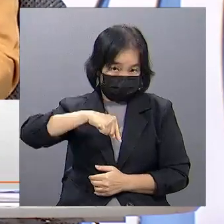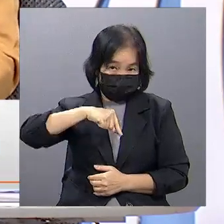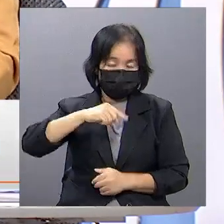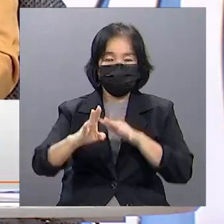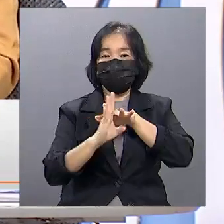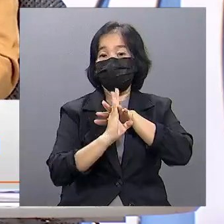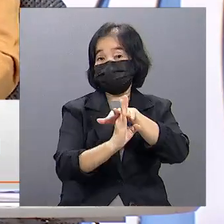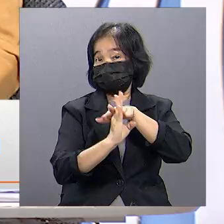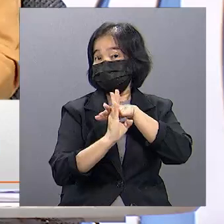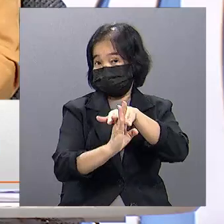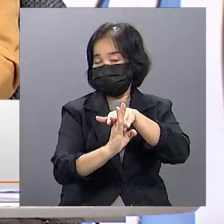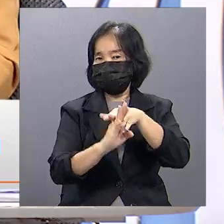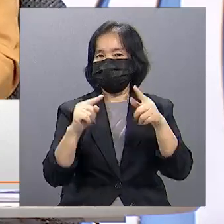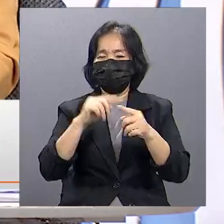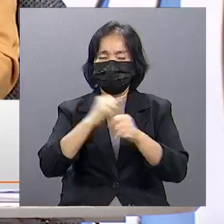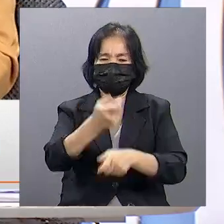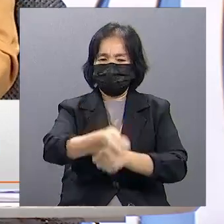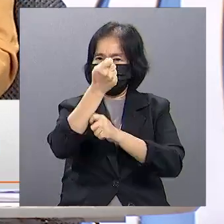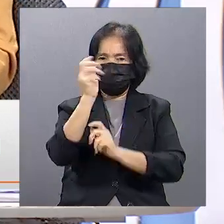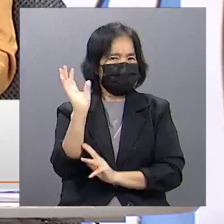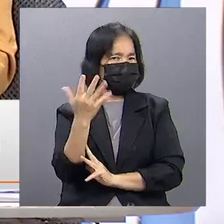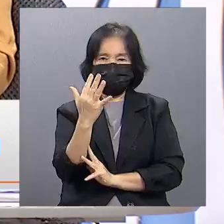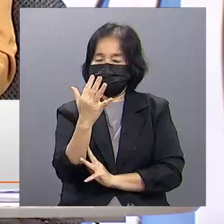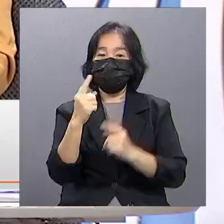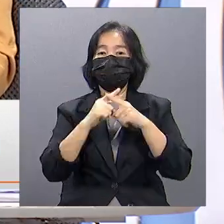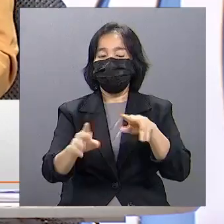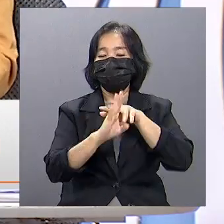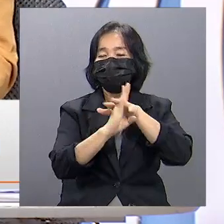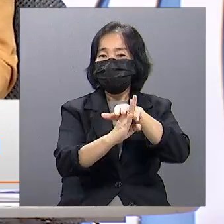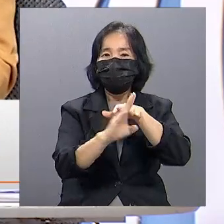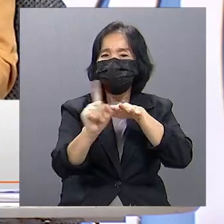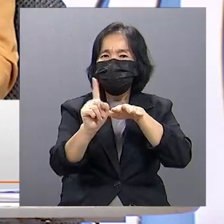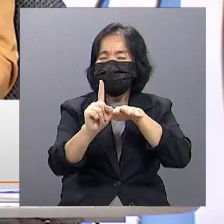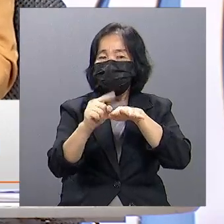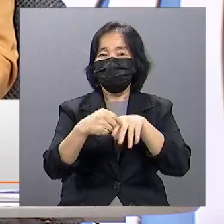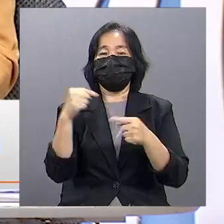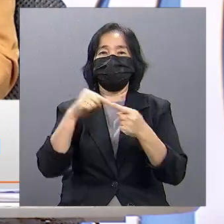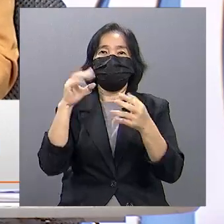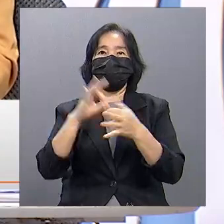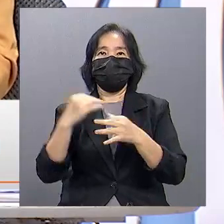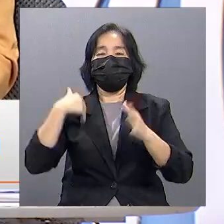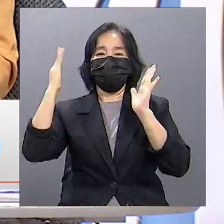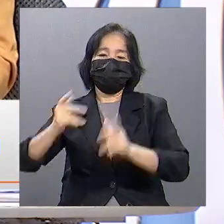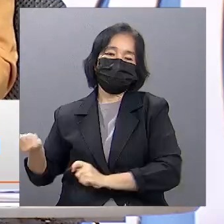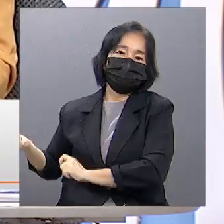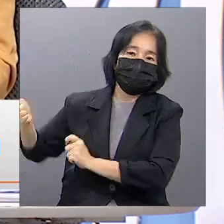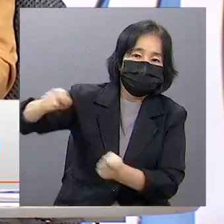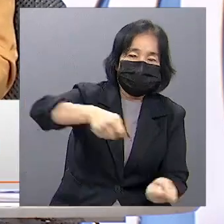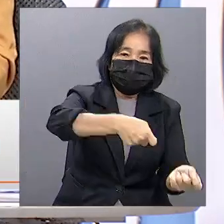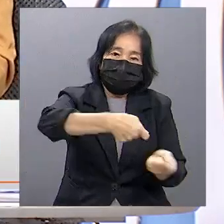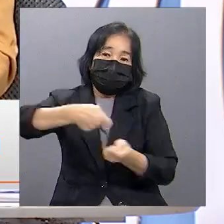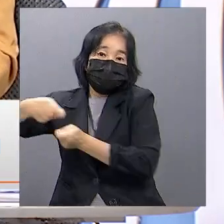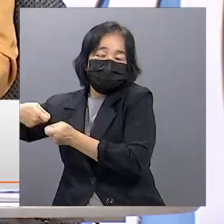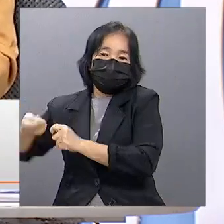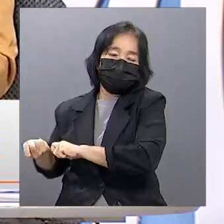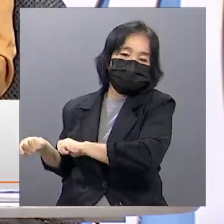ในการทำประมงค่ะแต่ว่าเป็นสัตว์น้ำพลอยจับได้จากเครื่องมือต่างๆนะคะอย่างอวนลากในการทำการประมงนั่นเองค่ะคุณผู้